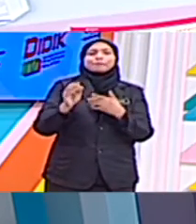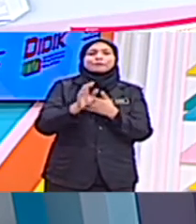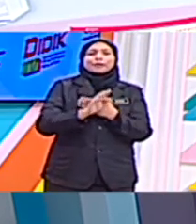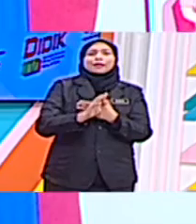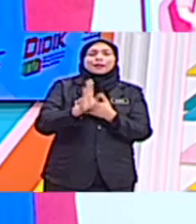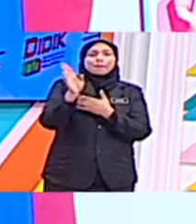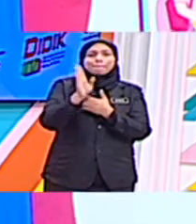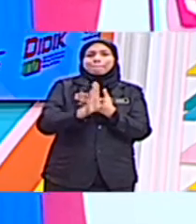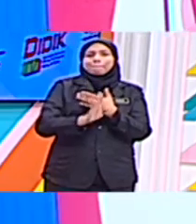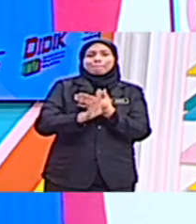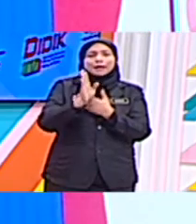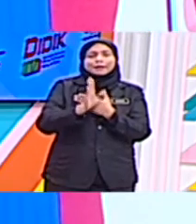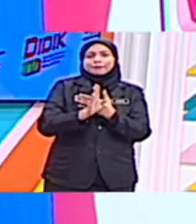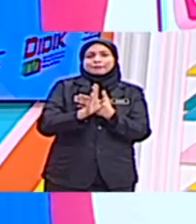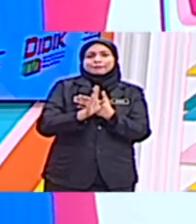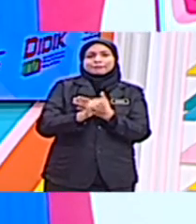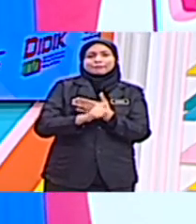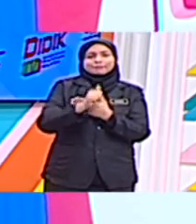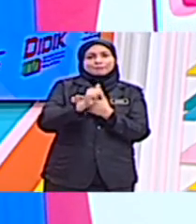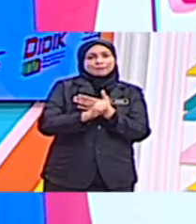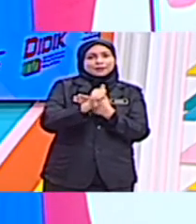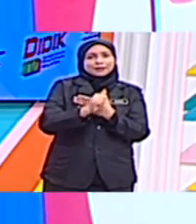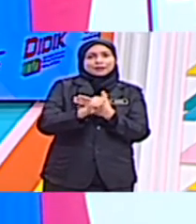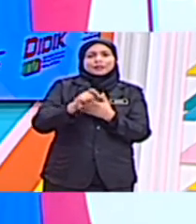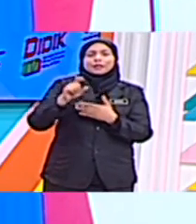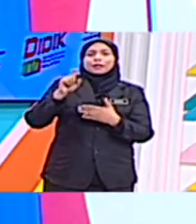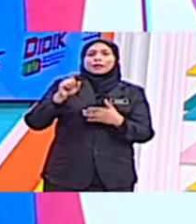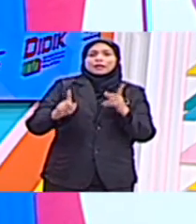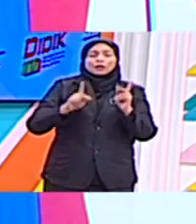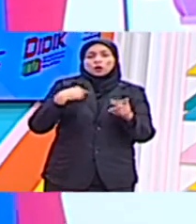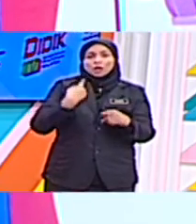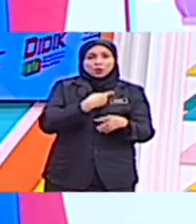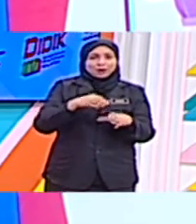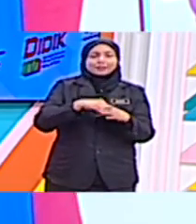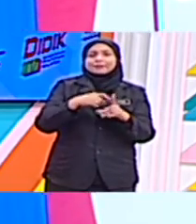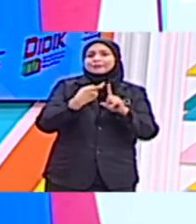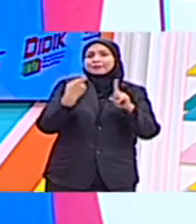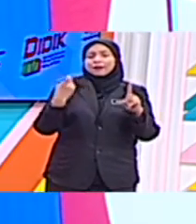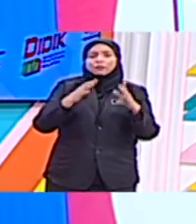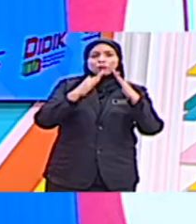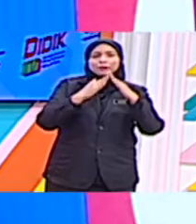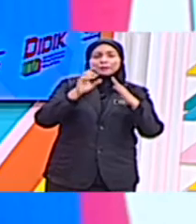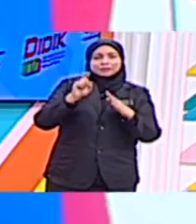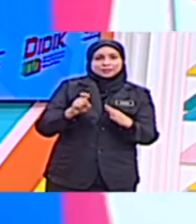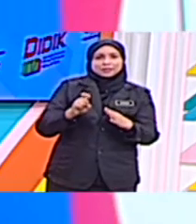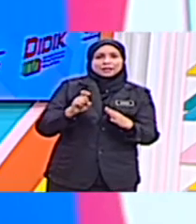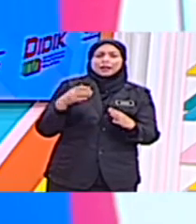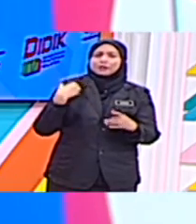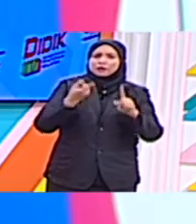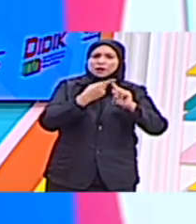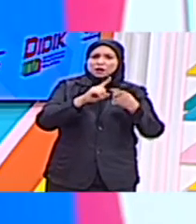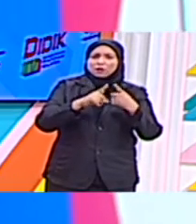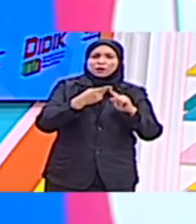Sentiasa waspada. Untuk kanak-kanak, untuk murid-murid sepatutnya bila keluar daripada rumah, okay, tolonglah berteman. Jangan